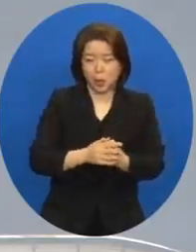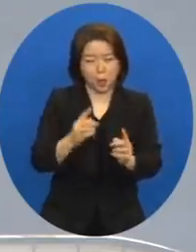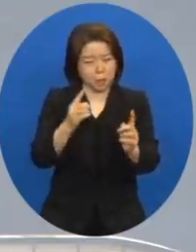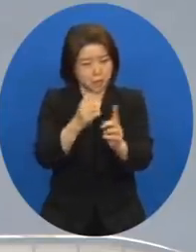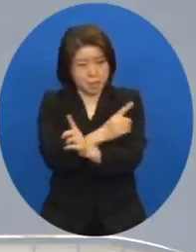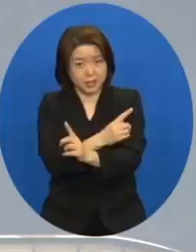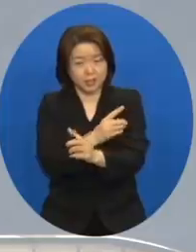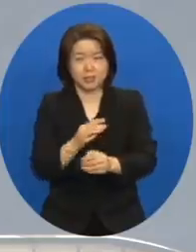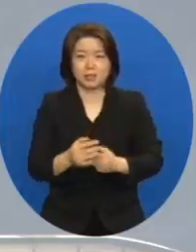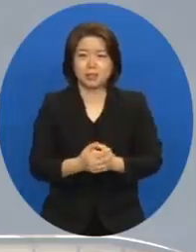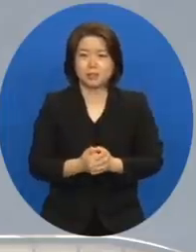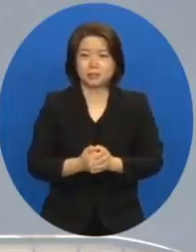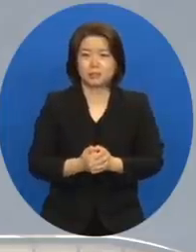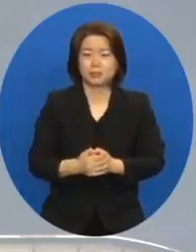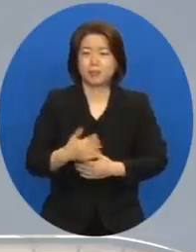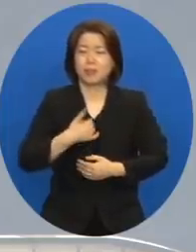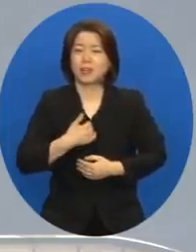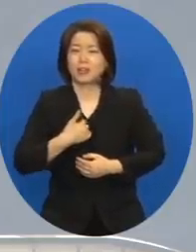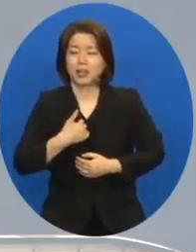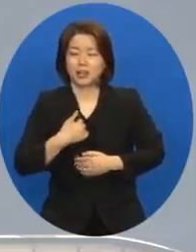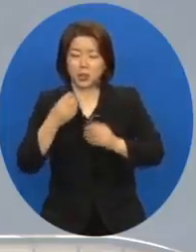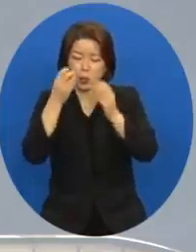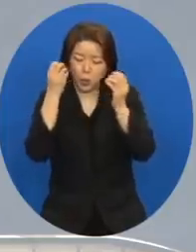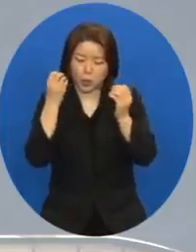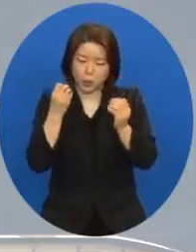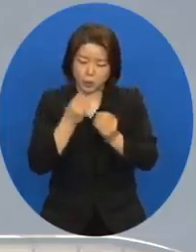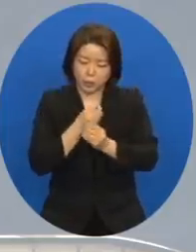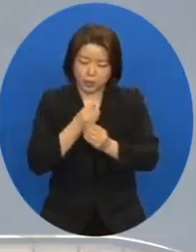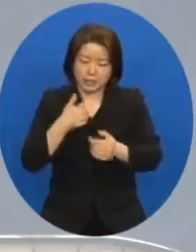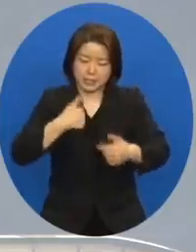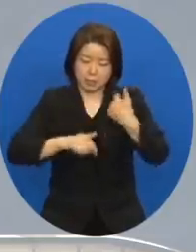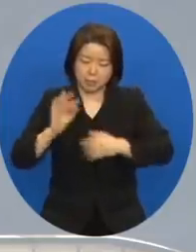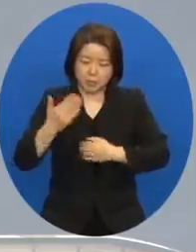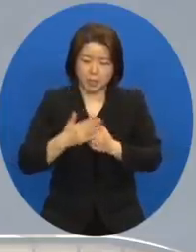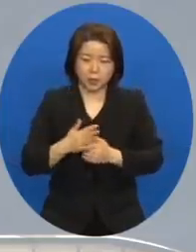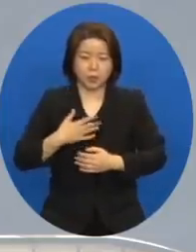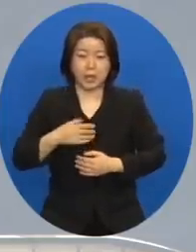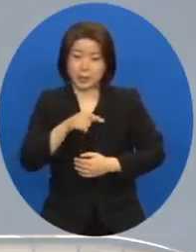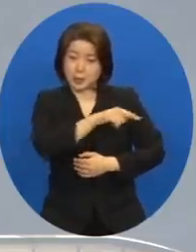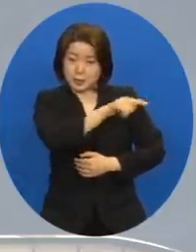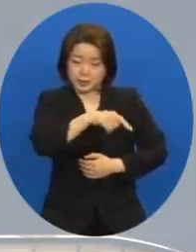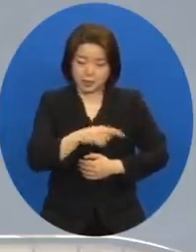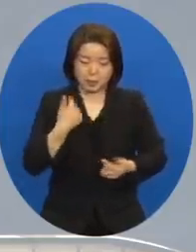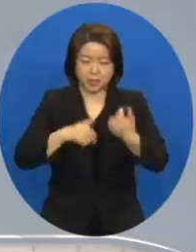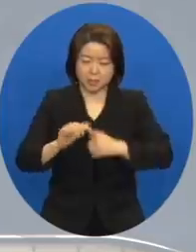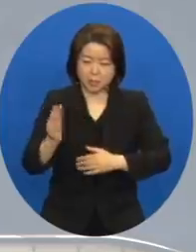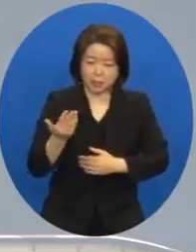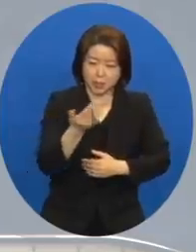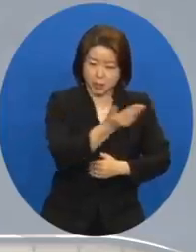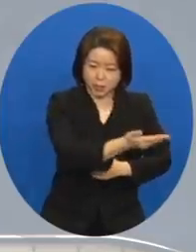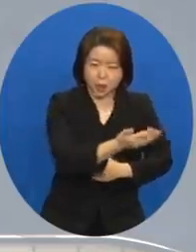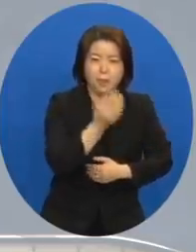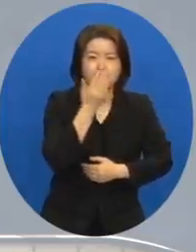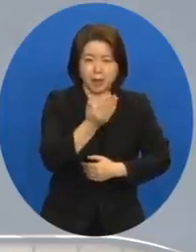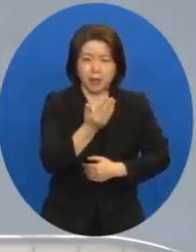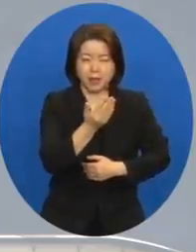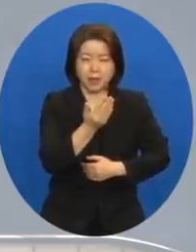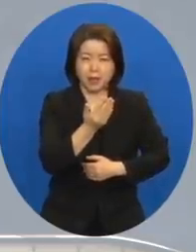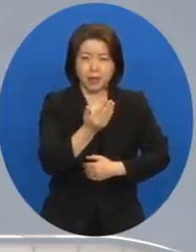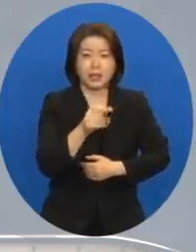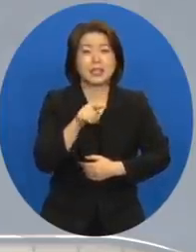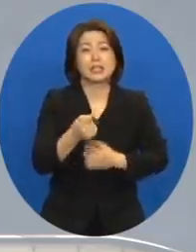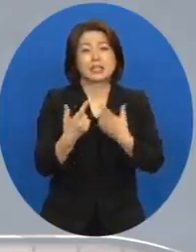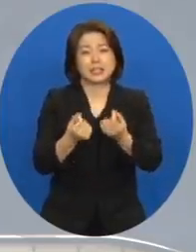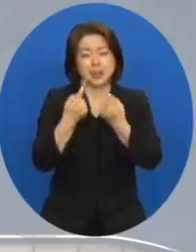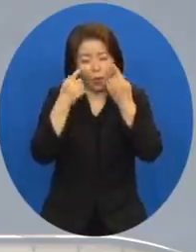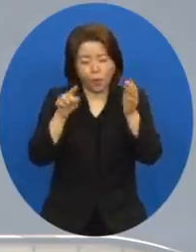서 나에게 기쁨이 되고 나도 그들의 게 기쁨이 될 것이다 이런